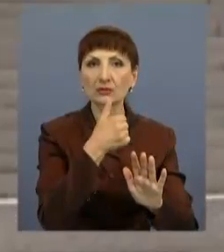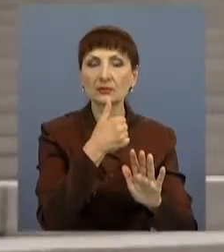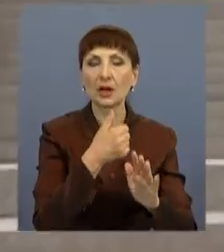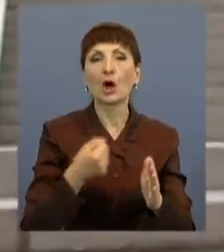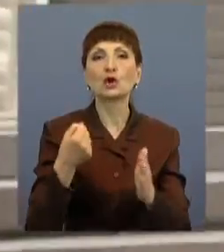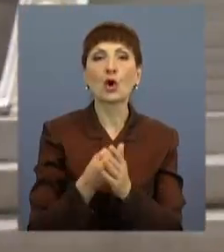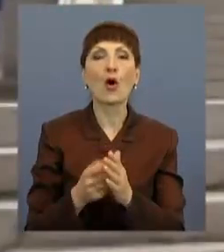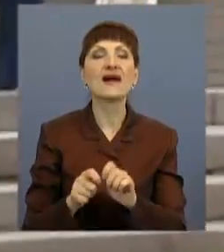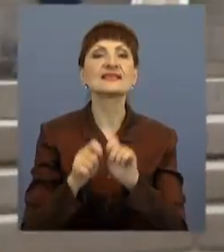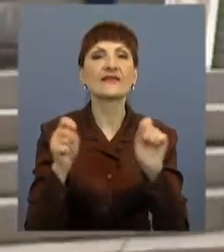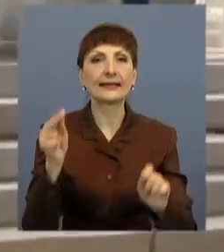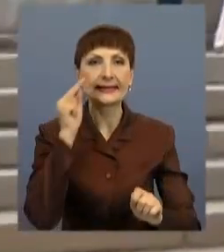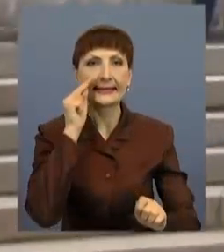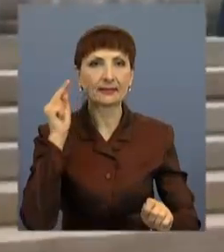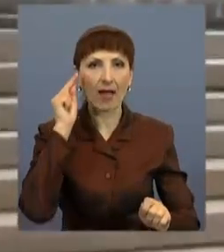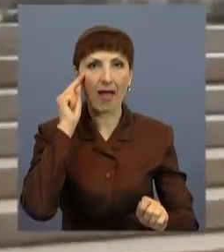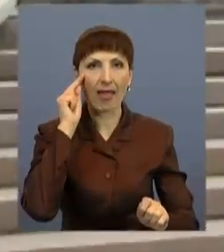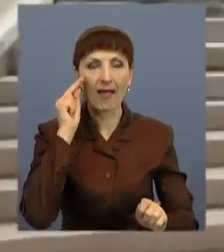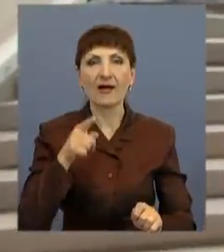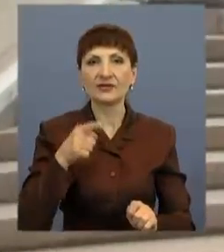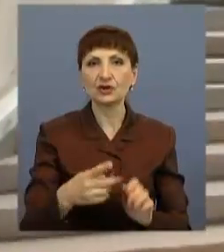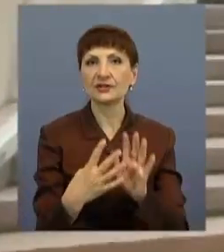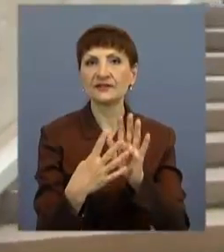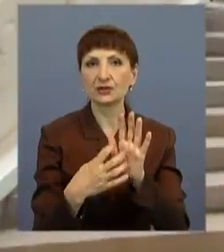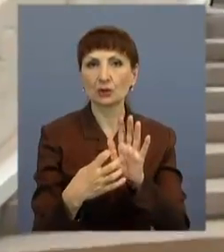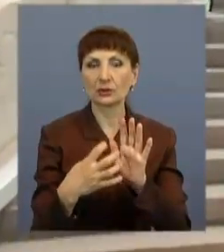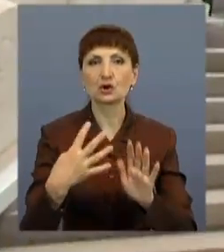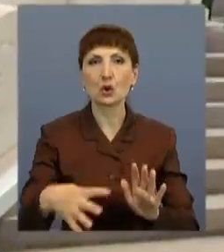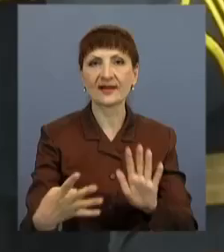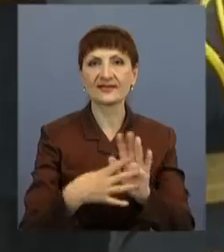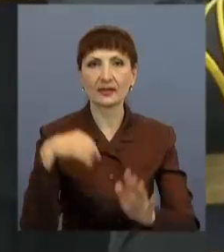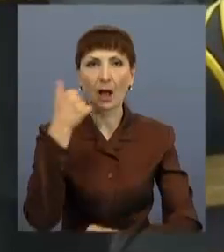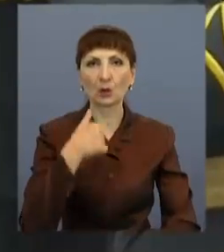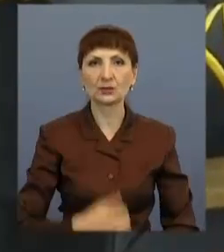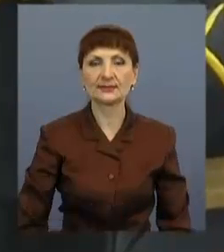до основания Китайской Народной Республики в 1949.